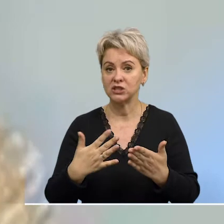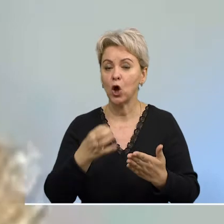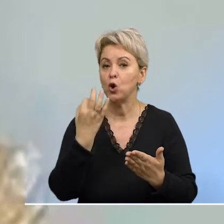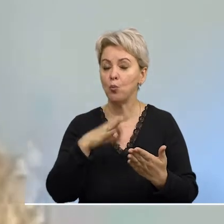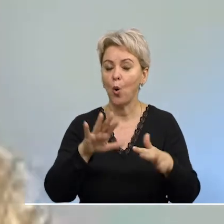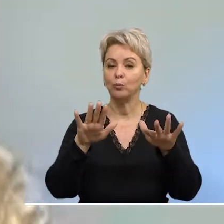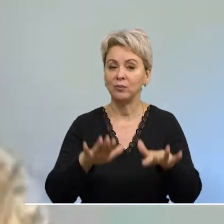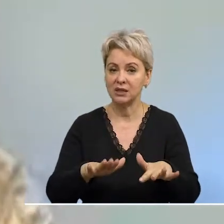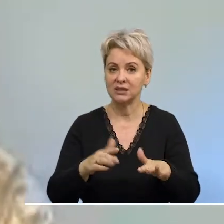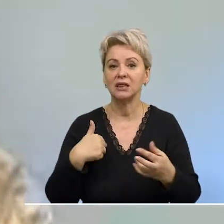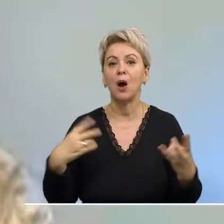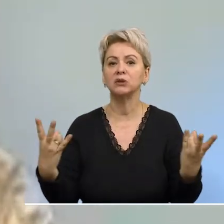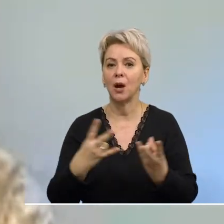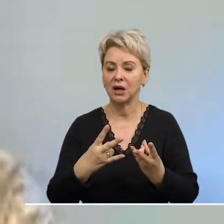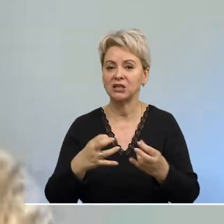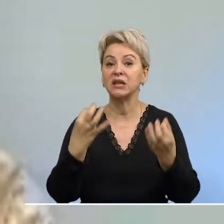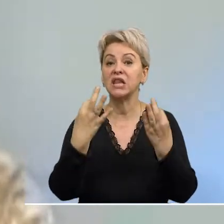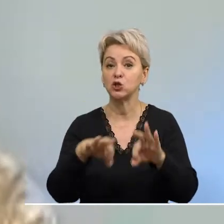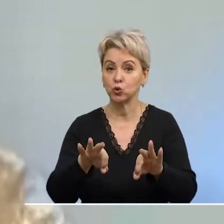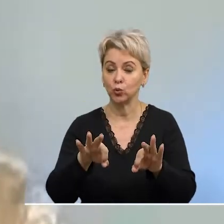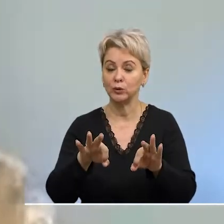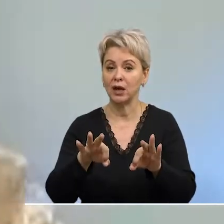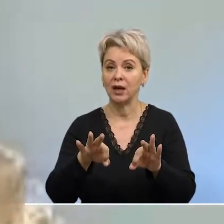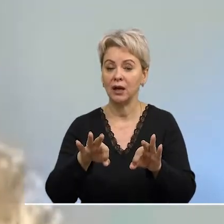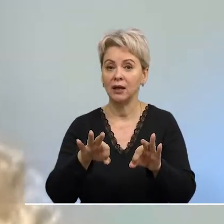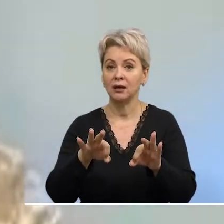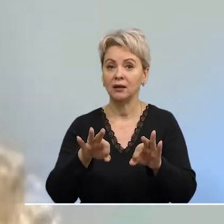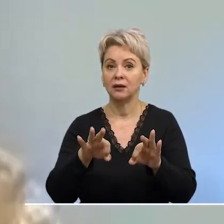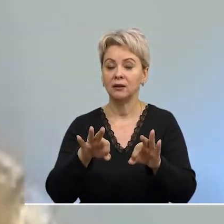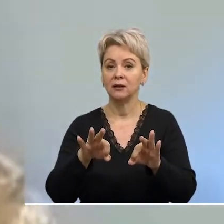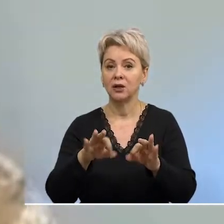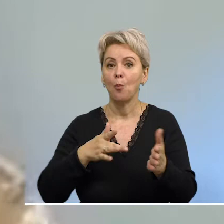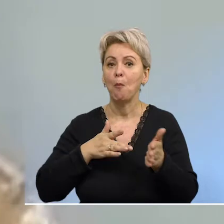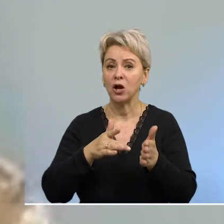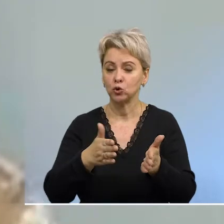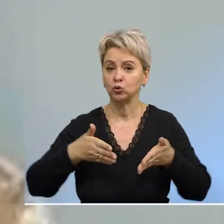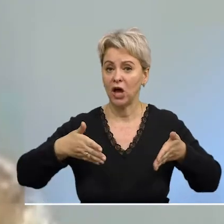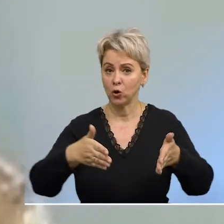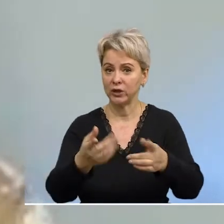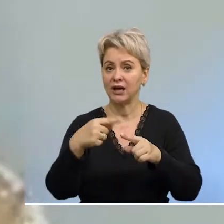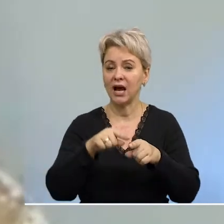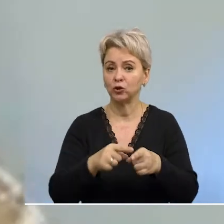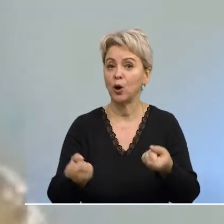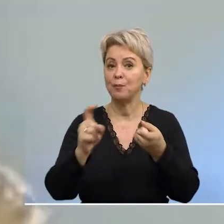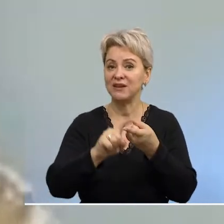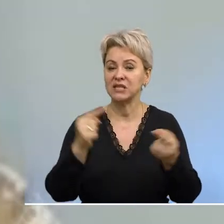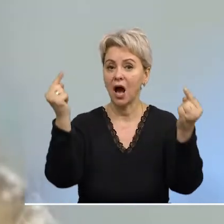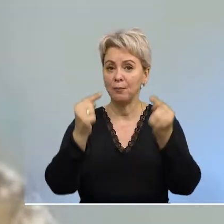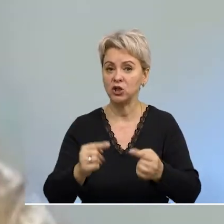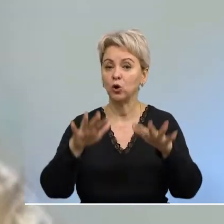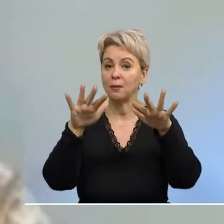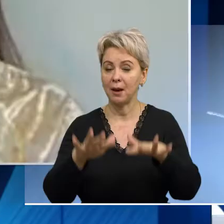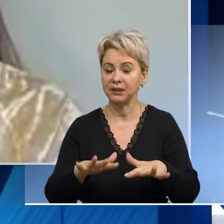в любом месте. Нам необходимы доступные маршруты, которые привязаны к